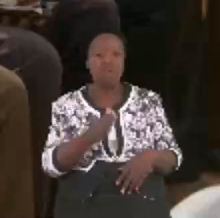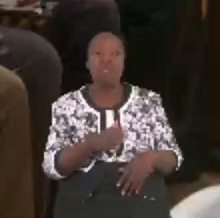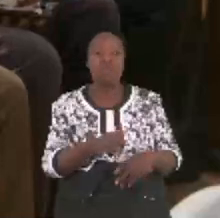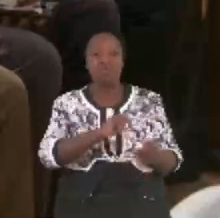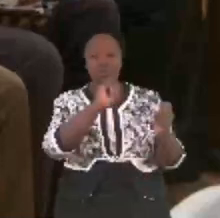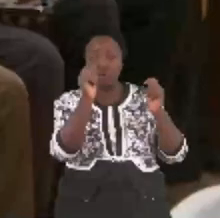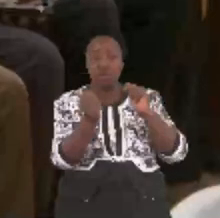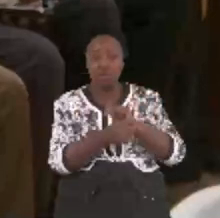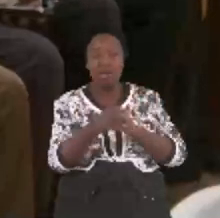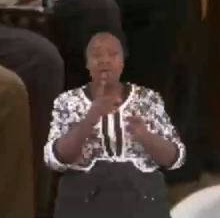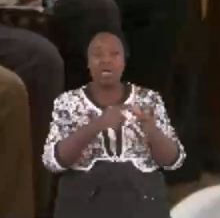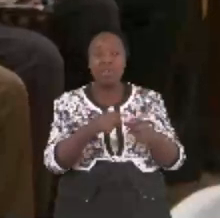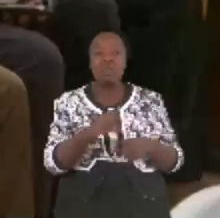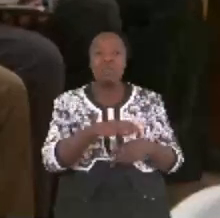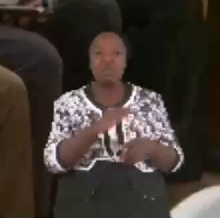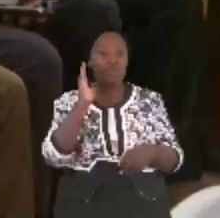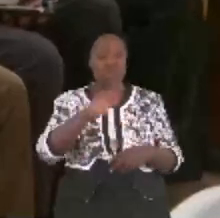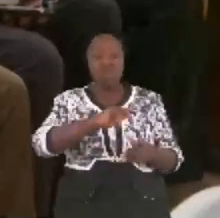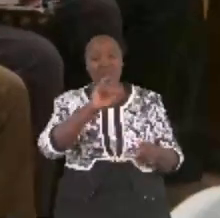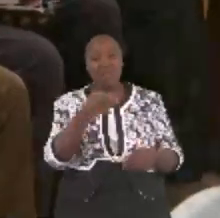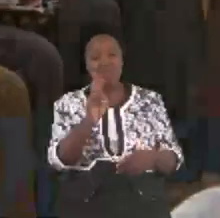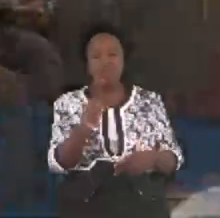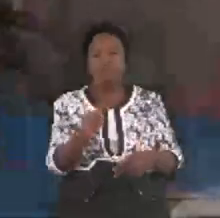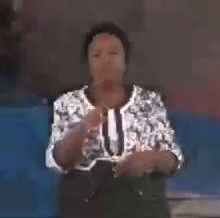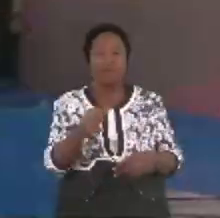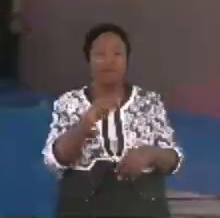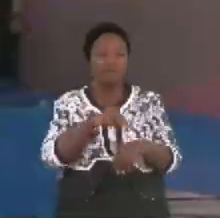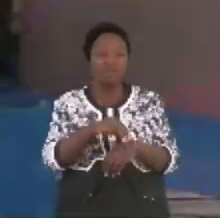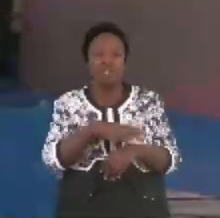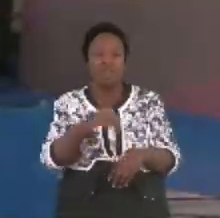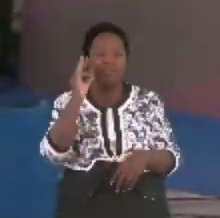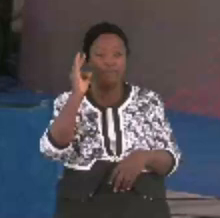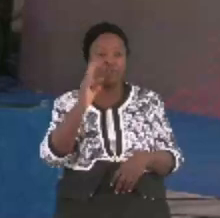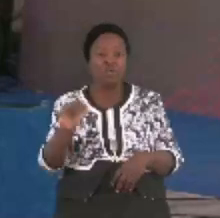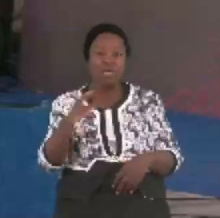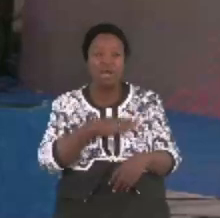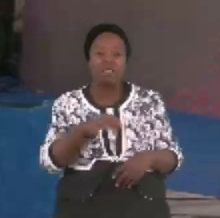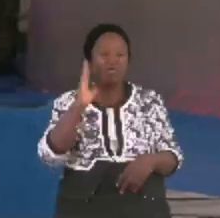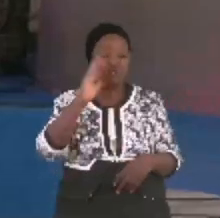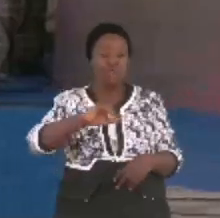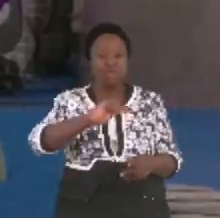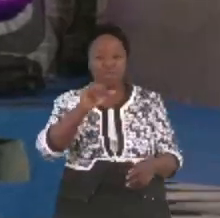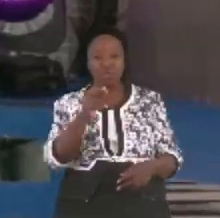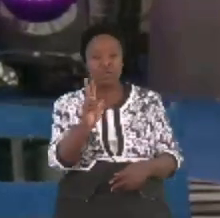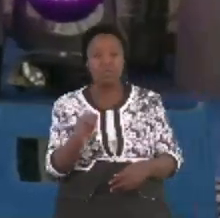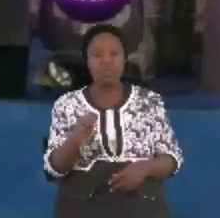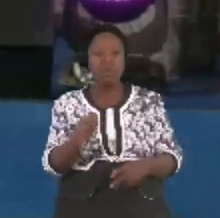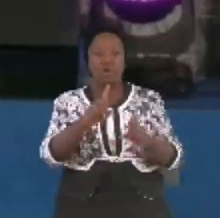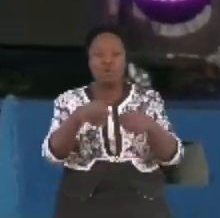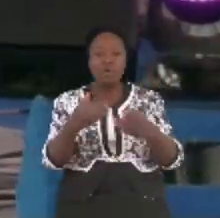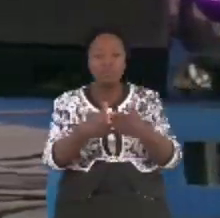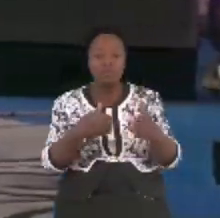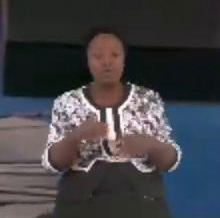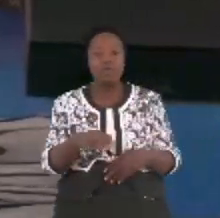sa prédication, Jean passe son ministère, Jean passe sa déclaration, Jean. En